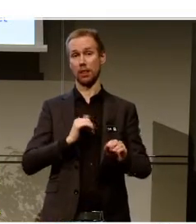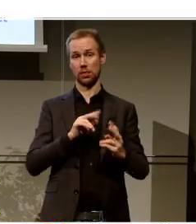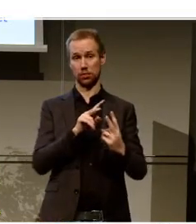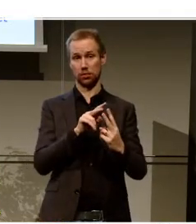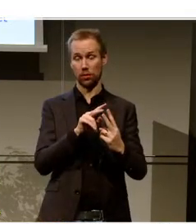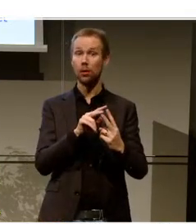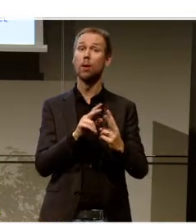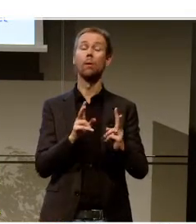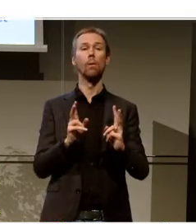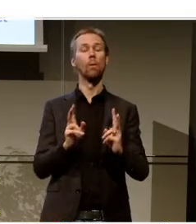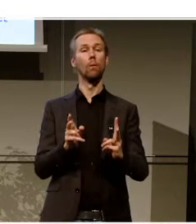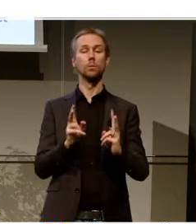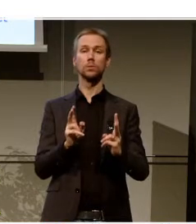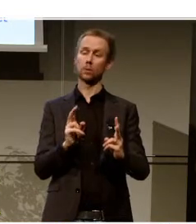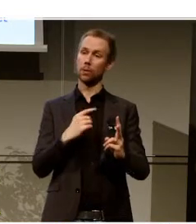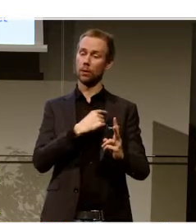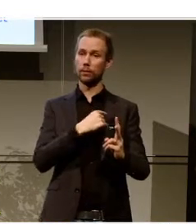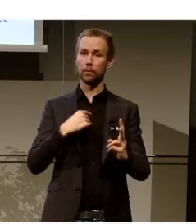tittat på